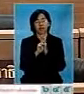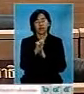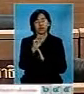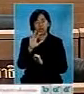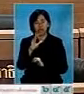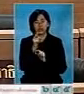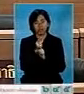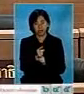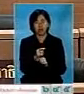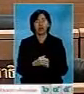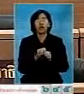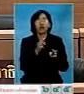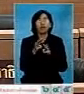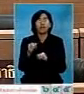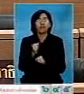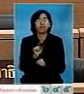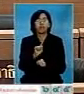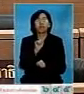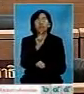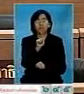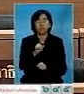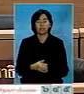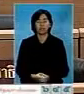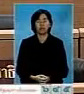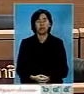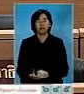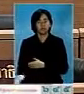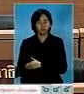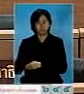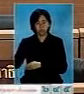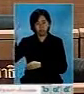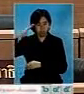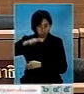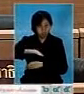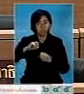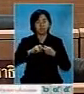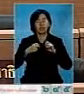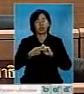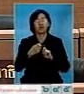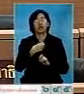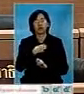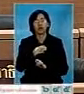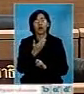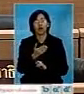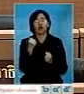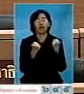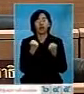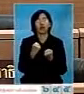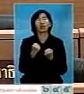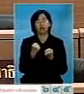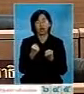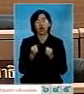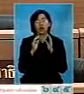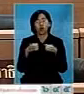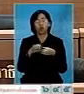านประธานครับจะดำเนินการอย่างไรครับรบกวนมาตลอดทั้งวันนี้แล้วครับนะครับขอยืนยันว่าเป็นรถเสื้อแดงซึ่งผมเชื่อว่าสมาชิก